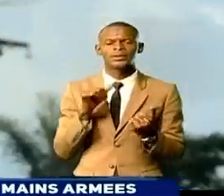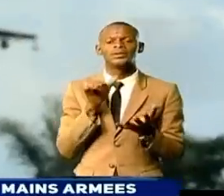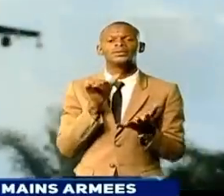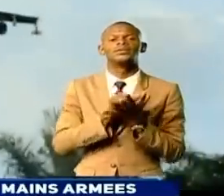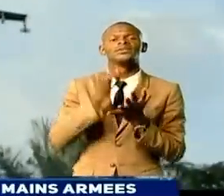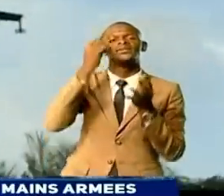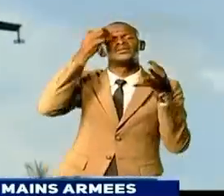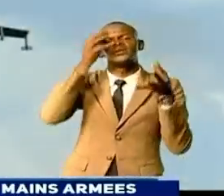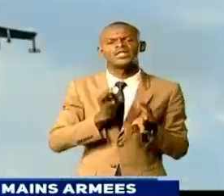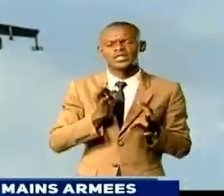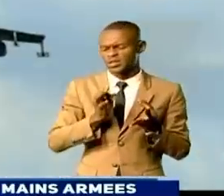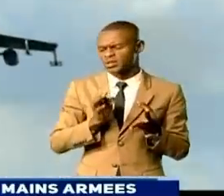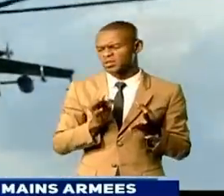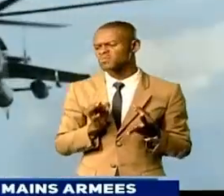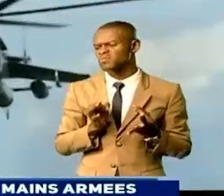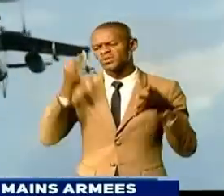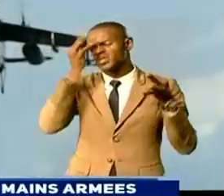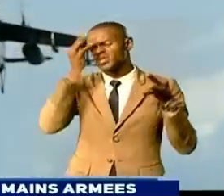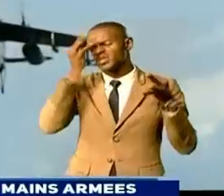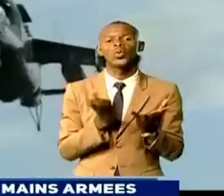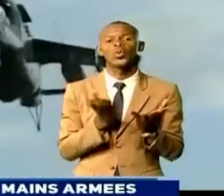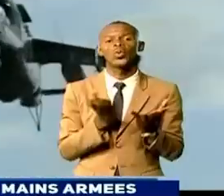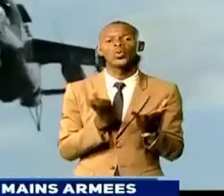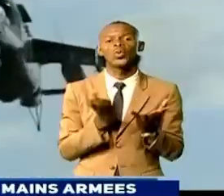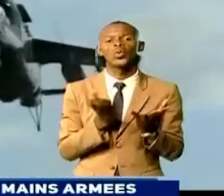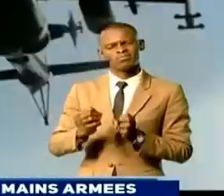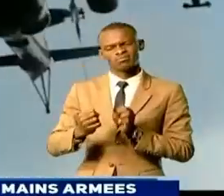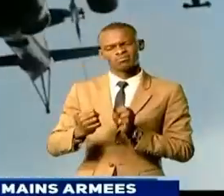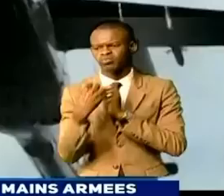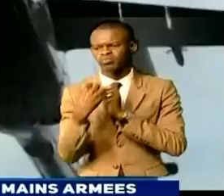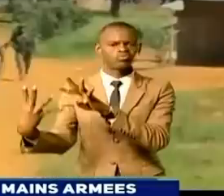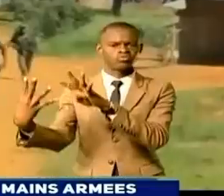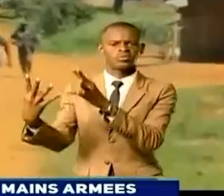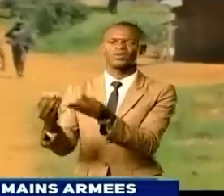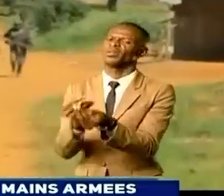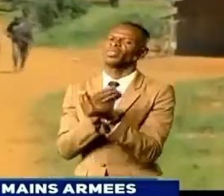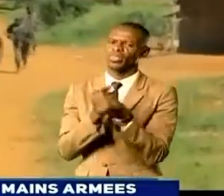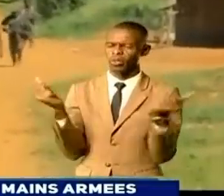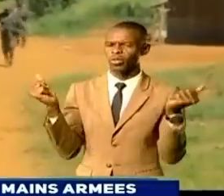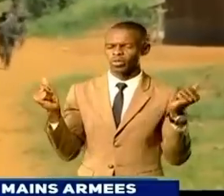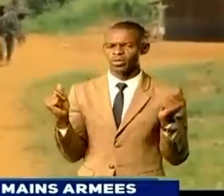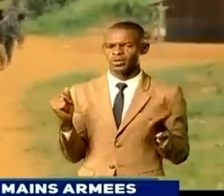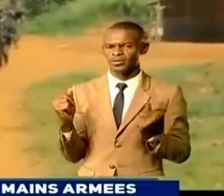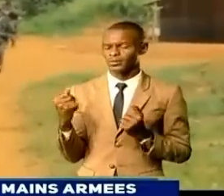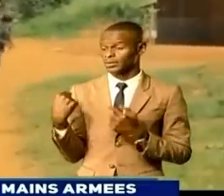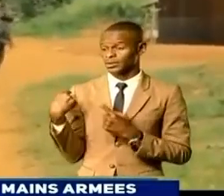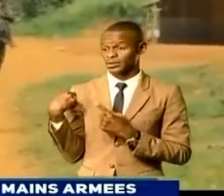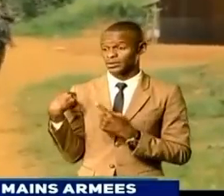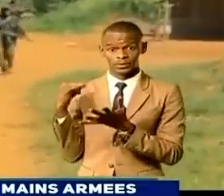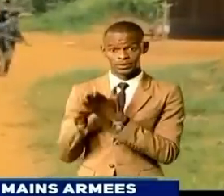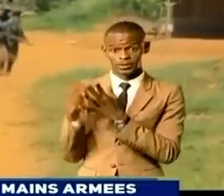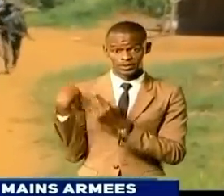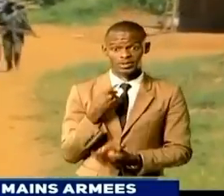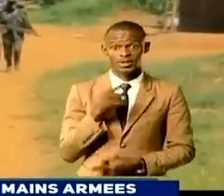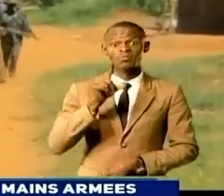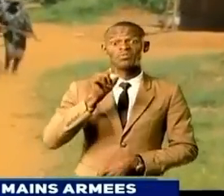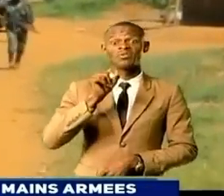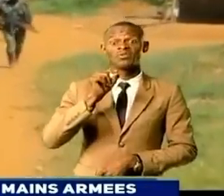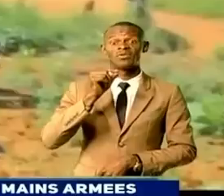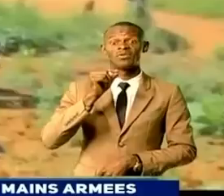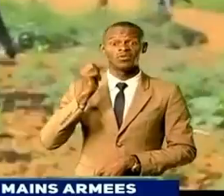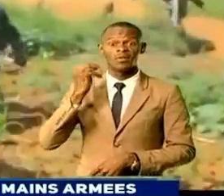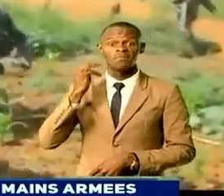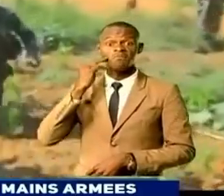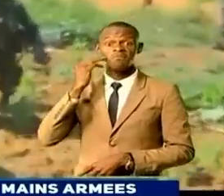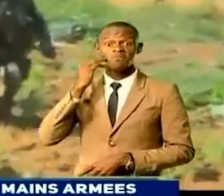Rappelons que c'est depuis le vendredi 20 mai dernier que les forces armées ont lancé des opérations musclées contre la milice Codeco au bord du lac